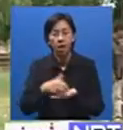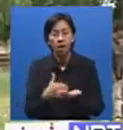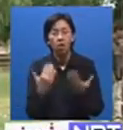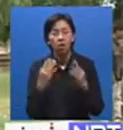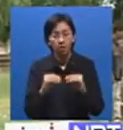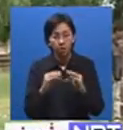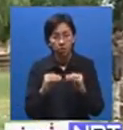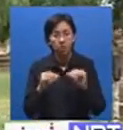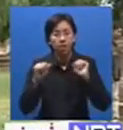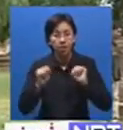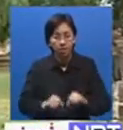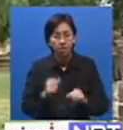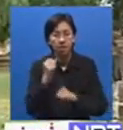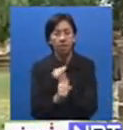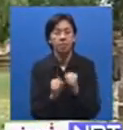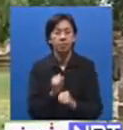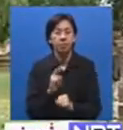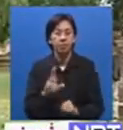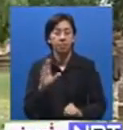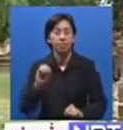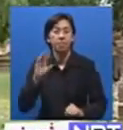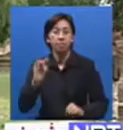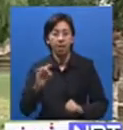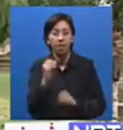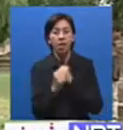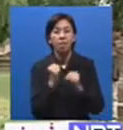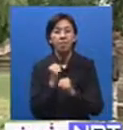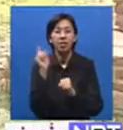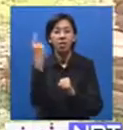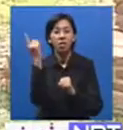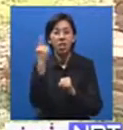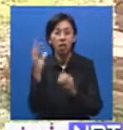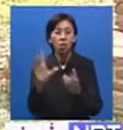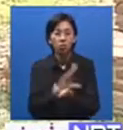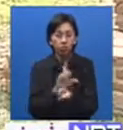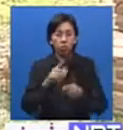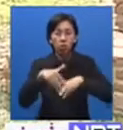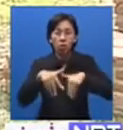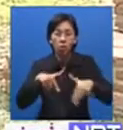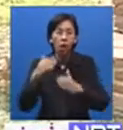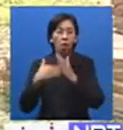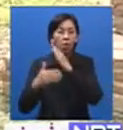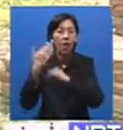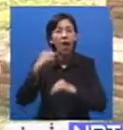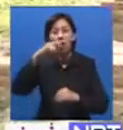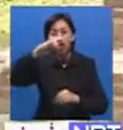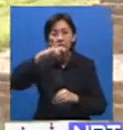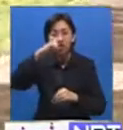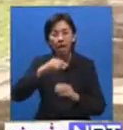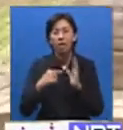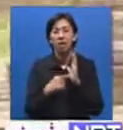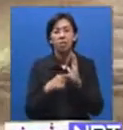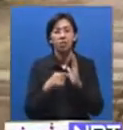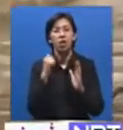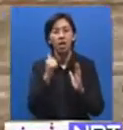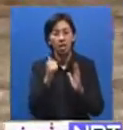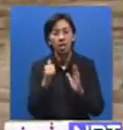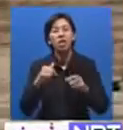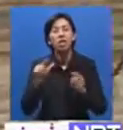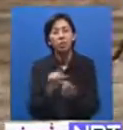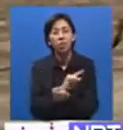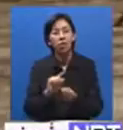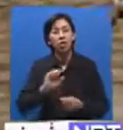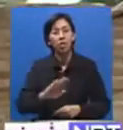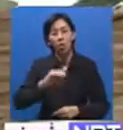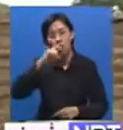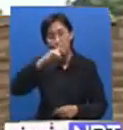อบปี2558เป็นปีท่องเที่ยววิถีไทยเป็นวาระแห่งชาติเพื่อสร้างภาพลักษณ์ที่ดีและถูกต้องตามวิถีไท